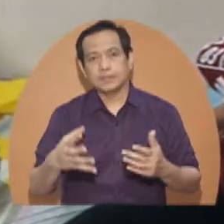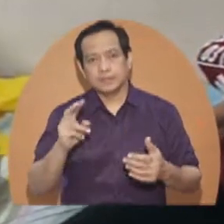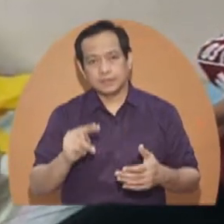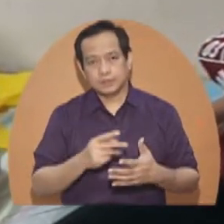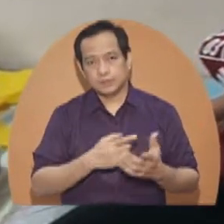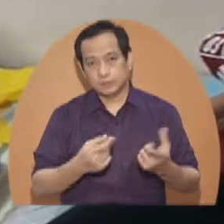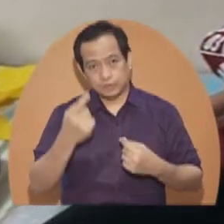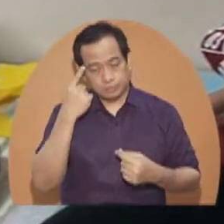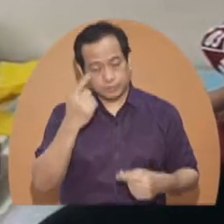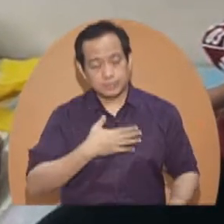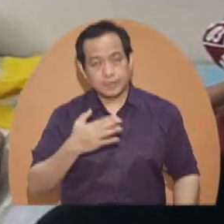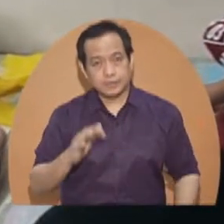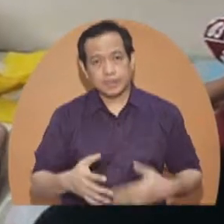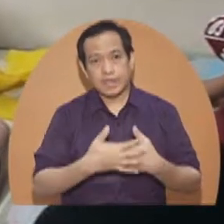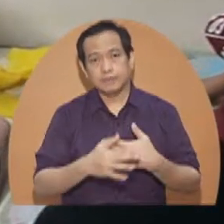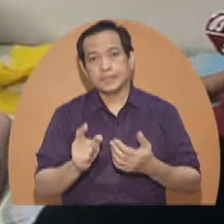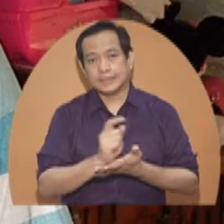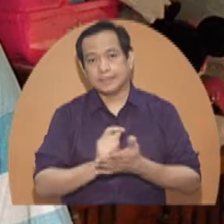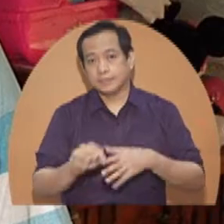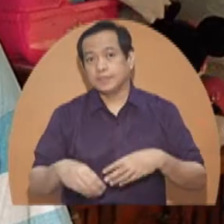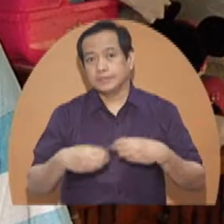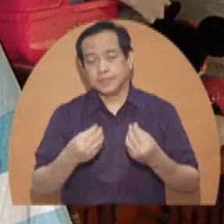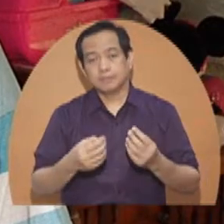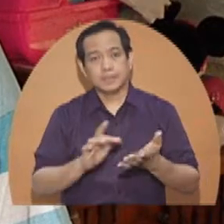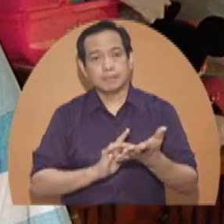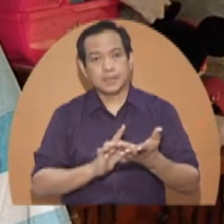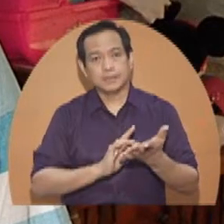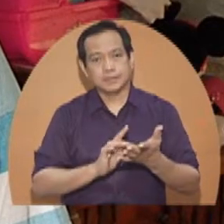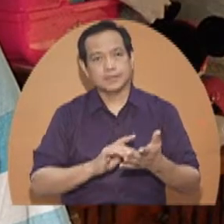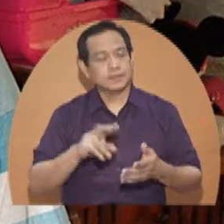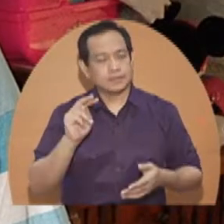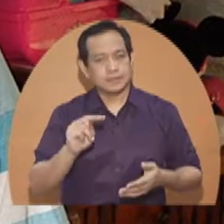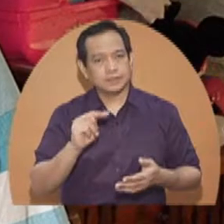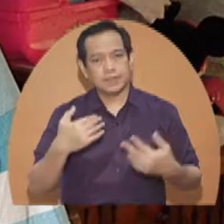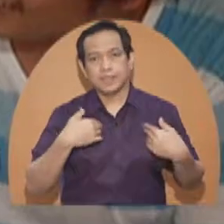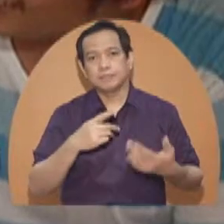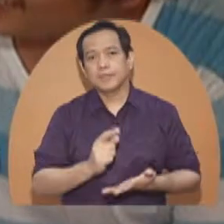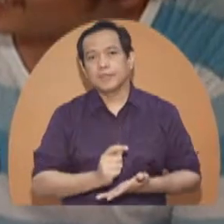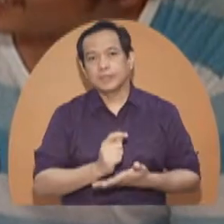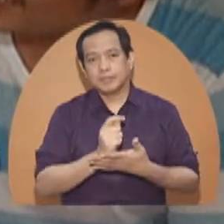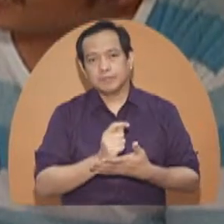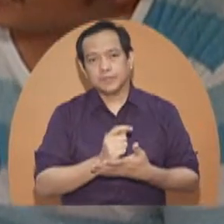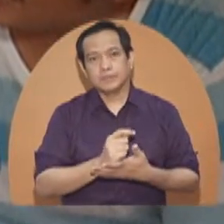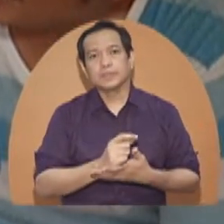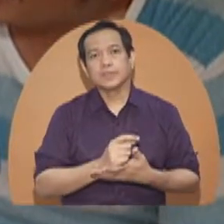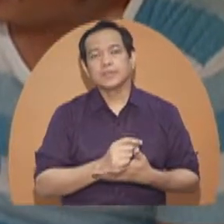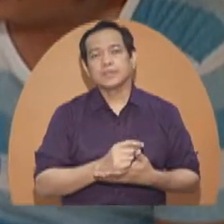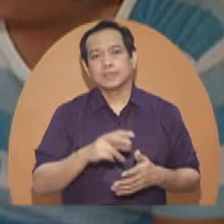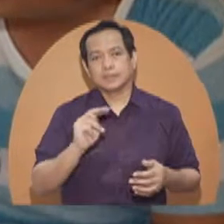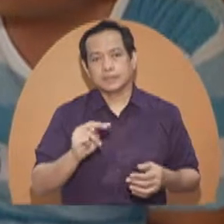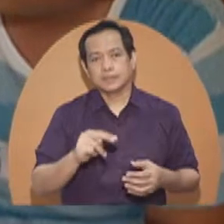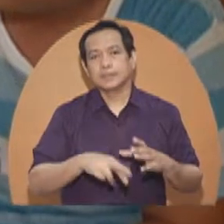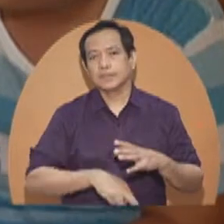na i-workout sa kanya after ng treatment na binigay sa kanya na gamot. Sin therapy talaga. Kailangan